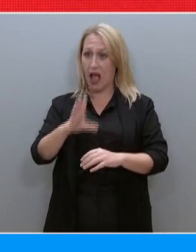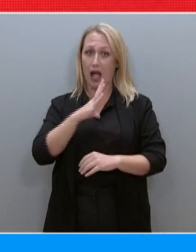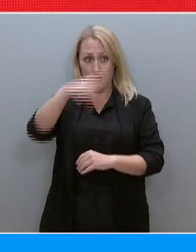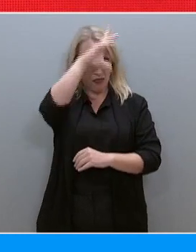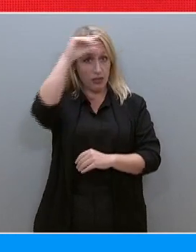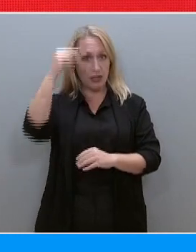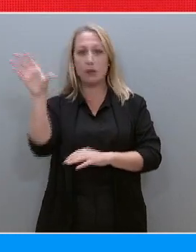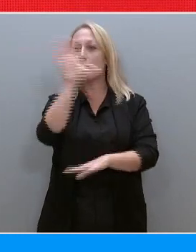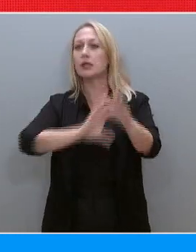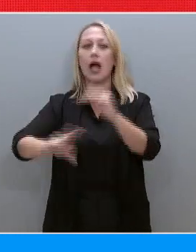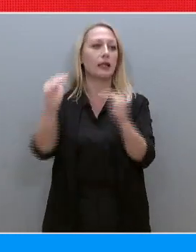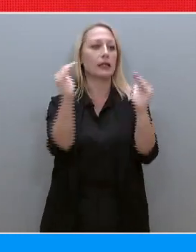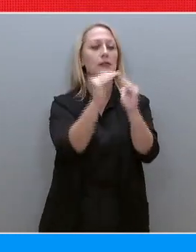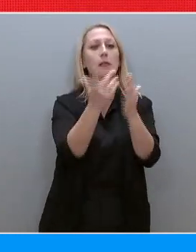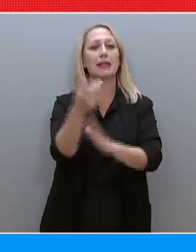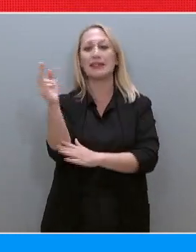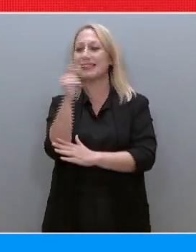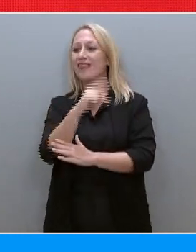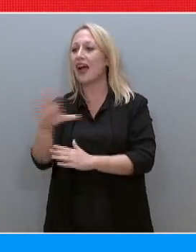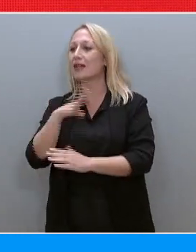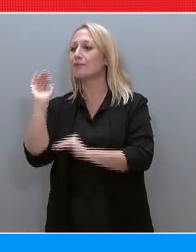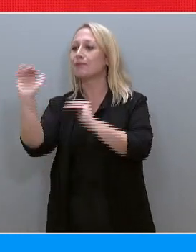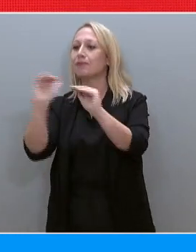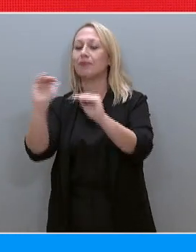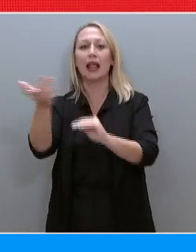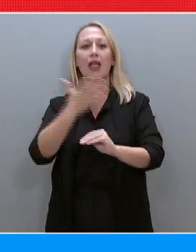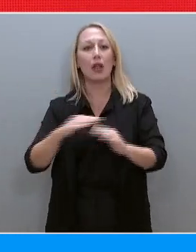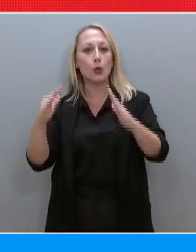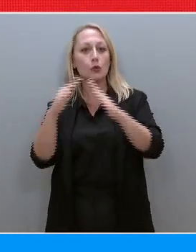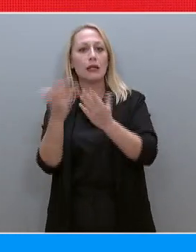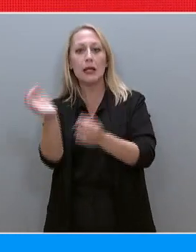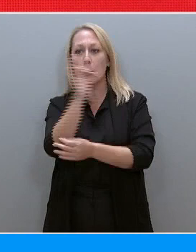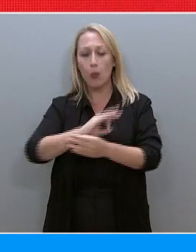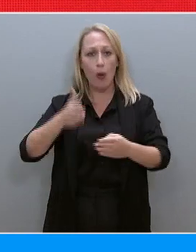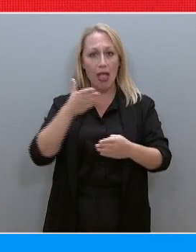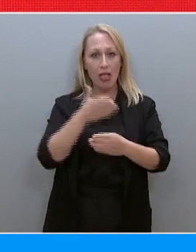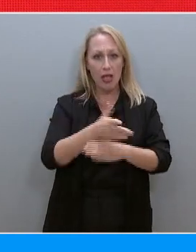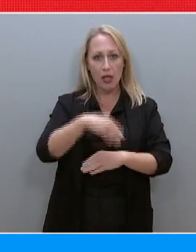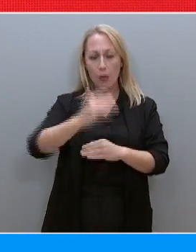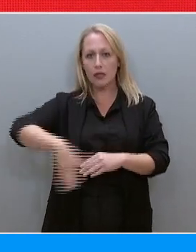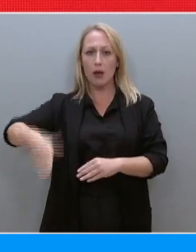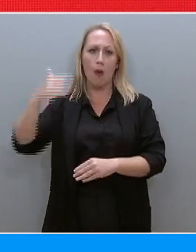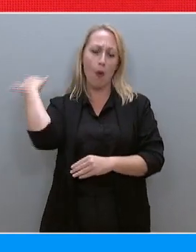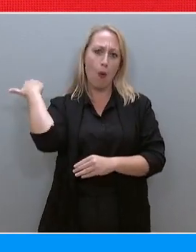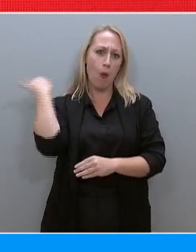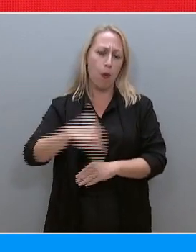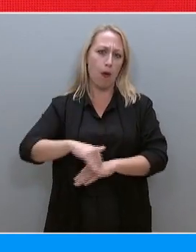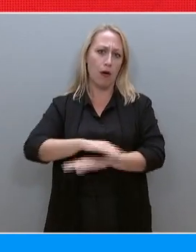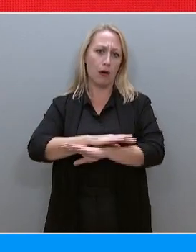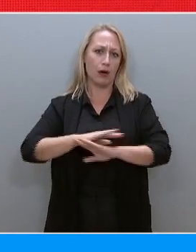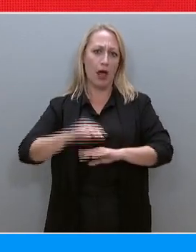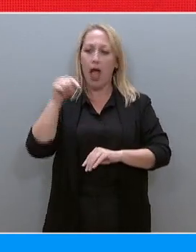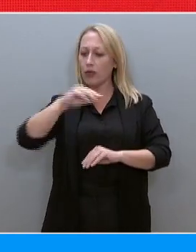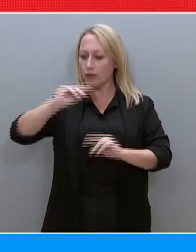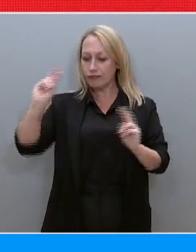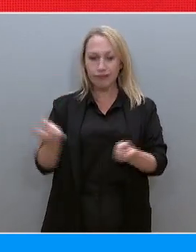δεν υπάρχει στέγη για τα νέα ζευγάρια, υπάρχει στέγη με πάρα πολύ ακριβό ενίκιο. Πώς θα αντιμετωπιστεί λοιπόν αυτό το πρόβλημα?